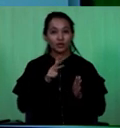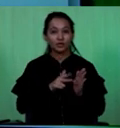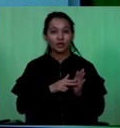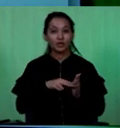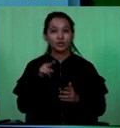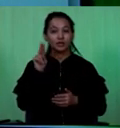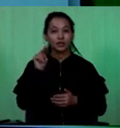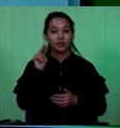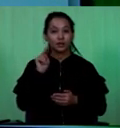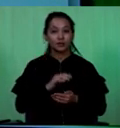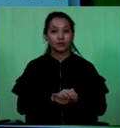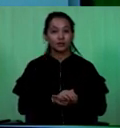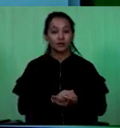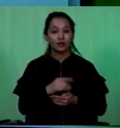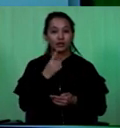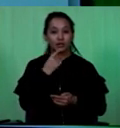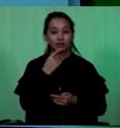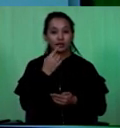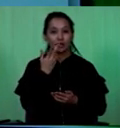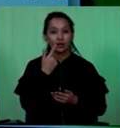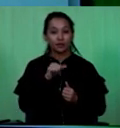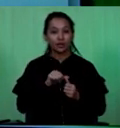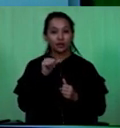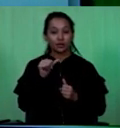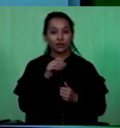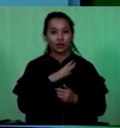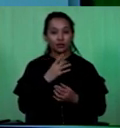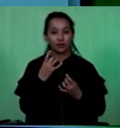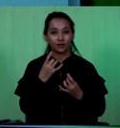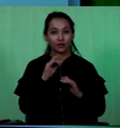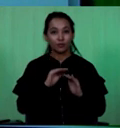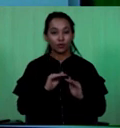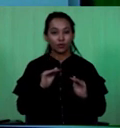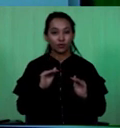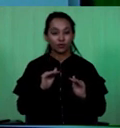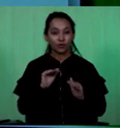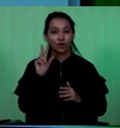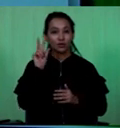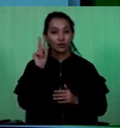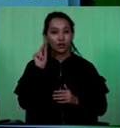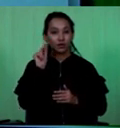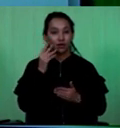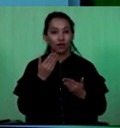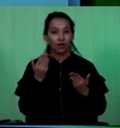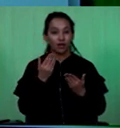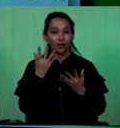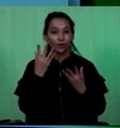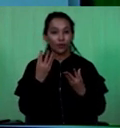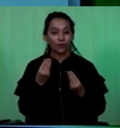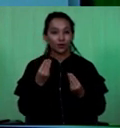8-chi sanamiz qizil rangda berilgan. Ayting-chi aziz o'quvchilar, bu sanalar qanday